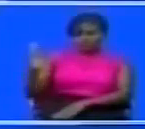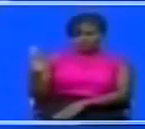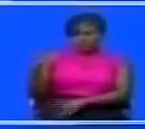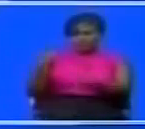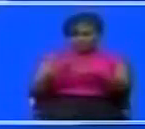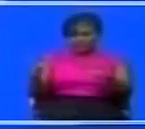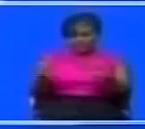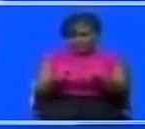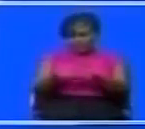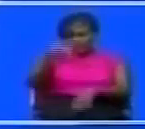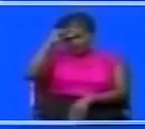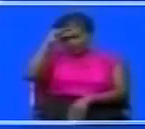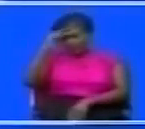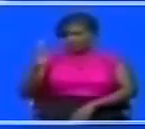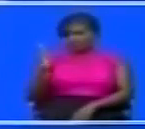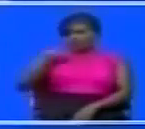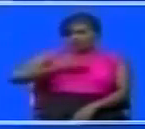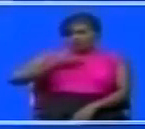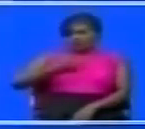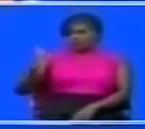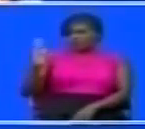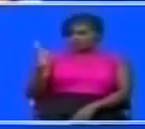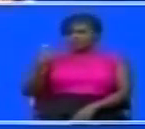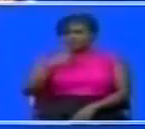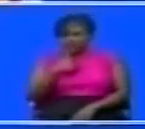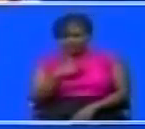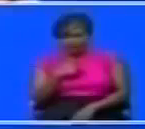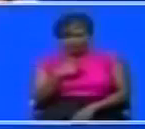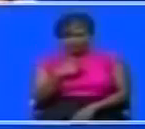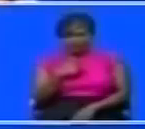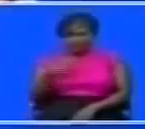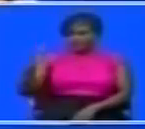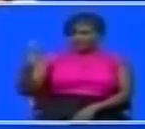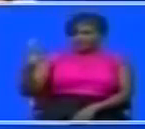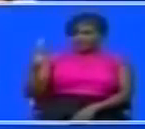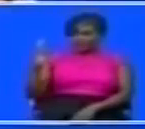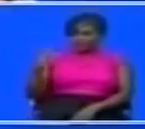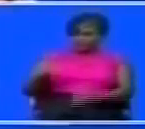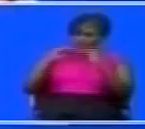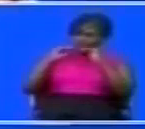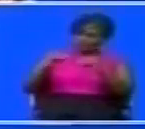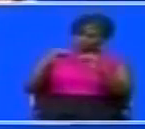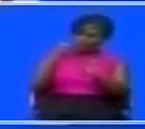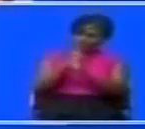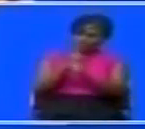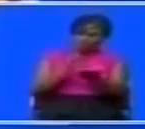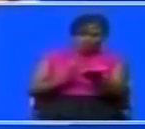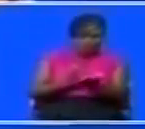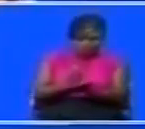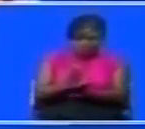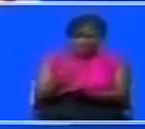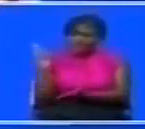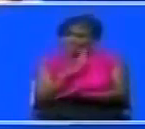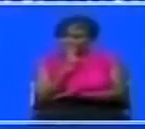from the government security, we have our own security arrangements. Eyes of security agents are trained to ensure that we don't take things